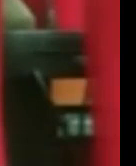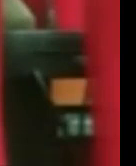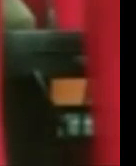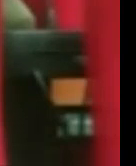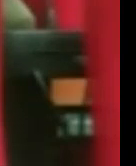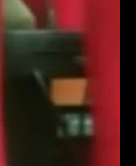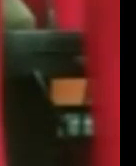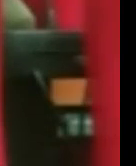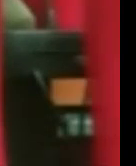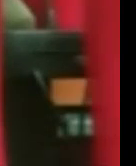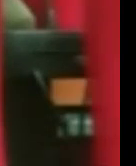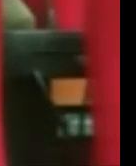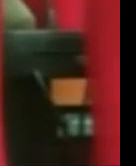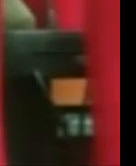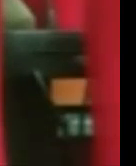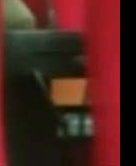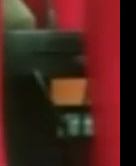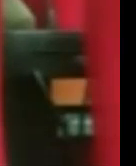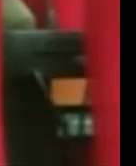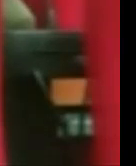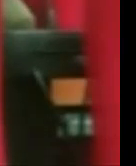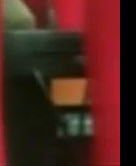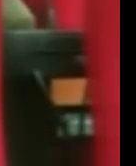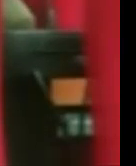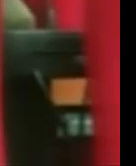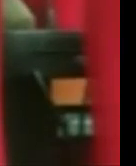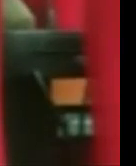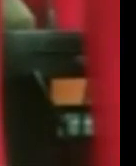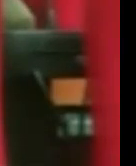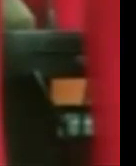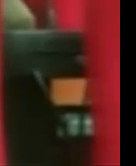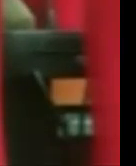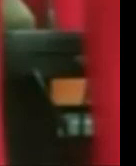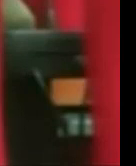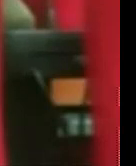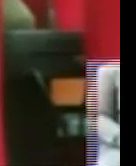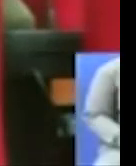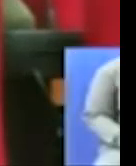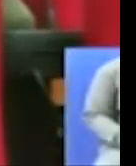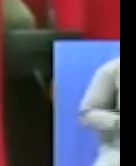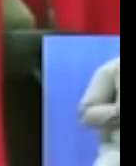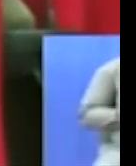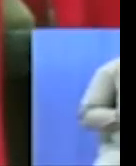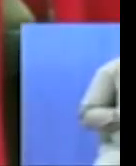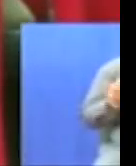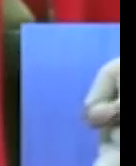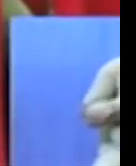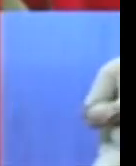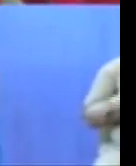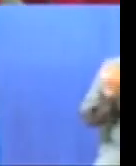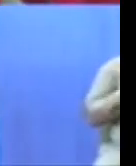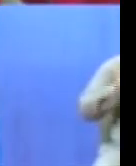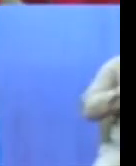kuishukuru ofisi ya Mheshimiwa Spika, wewe Naibu Spika, lakini katibu wa Bunge, lakini kipekee kabisa Mheshimiwa